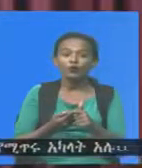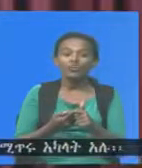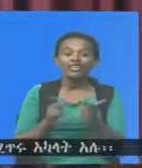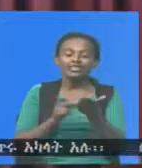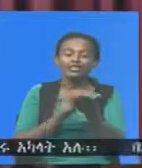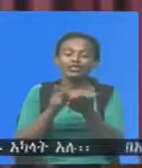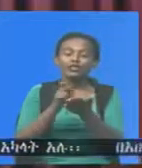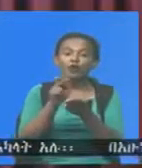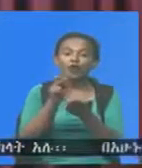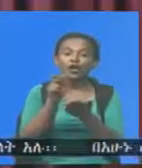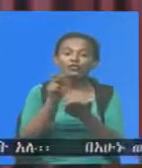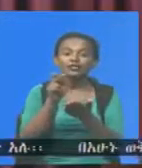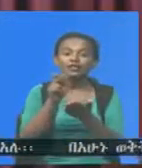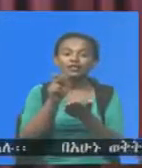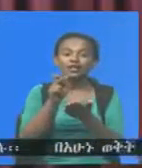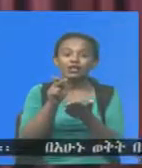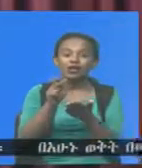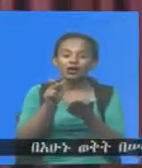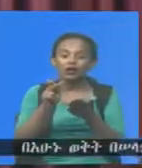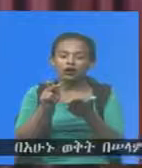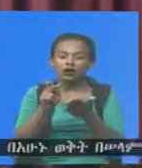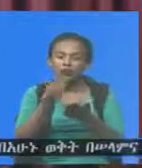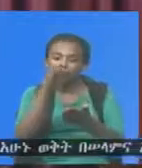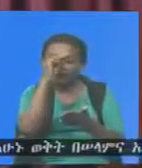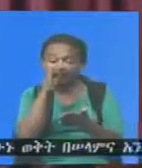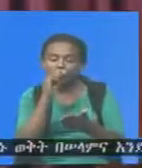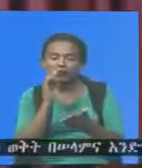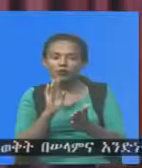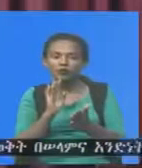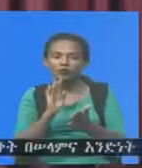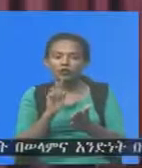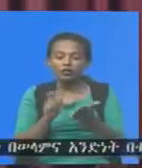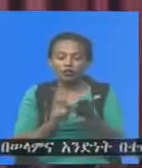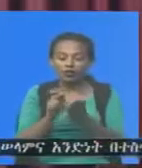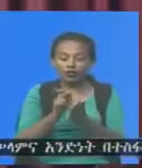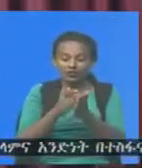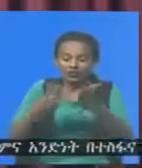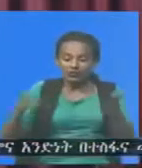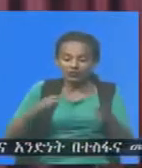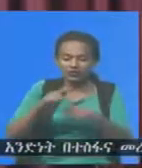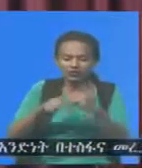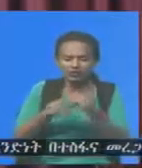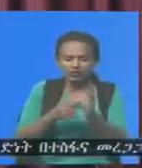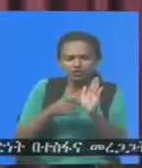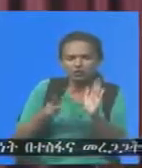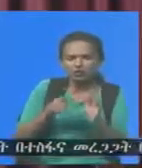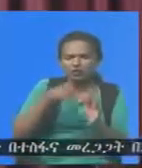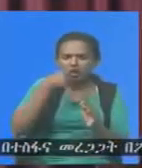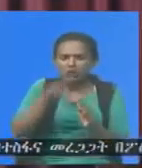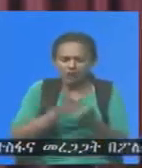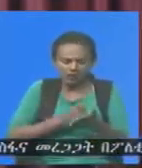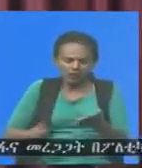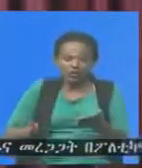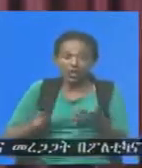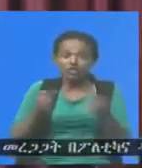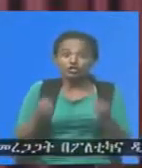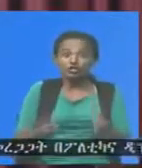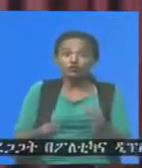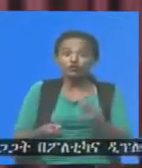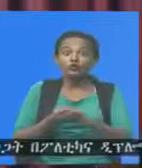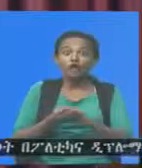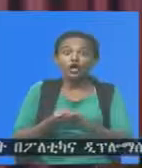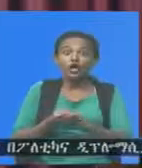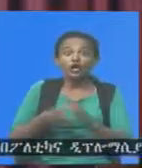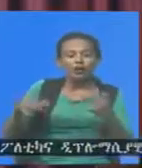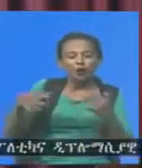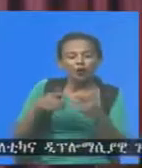የዲሞክራሲ አውድ መጥበብ ነው። ዲሞክራሲ እየሰፋ ሲሄድ ሰዎች ግልጽ መጻፍ መናገር ሲችሉ ሙስና ለመዋጋት እድል